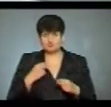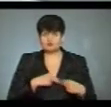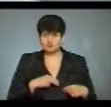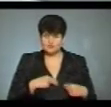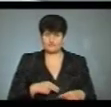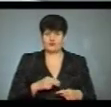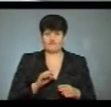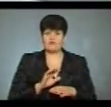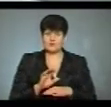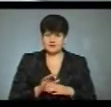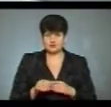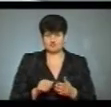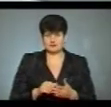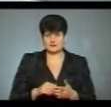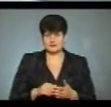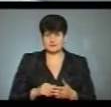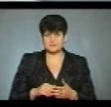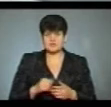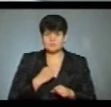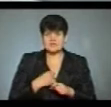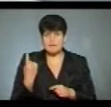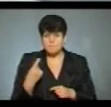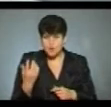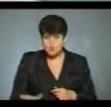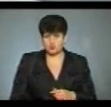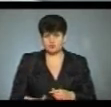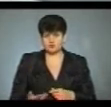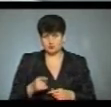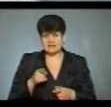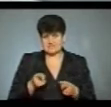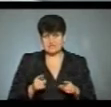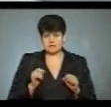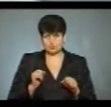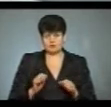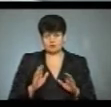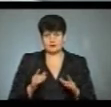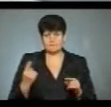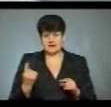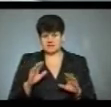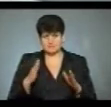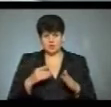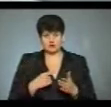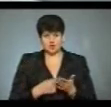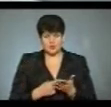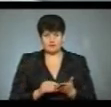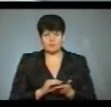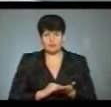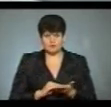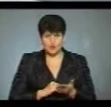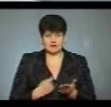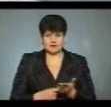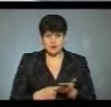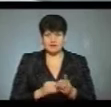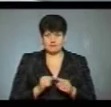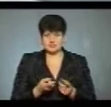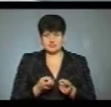технологічну дисципліну, здійснити прогул. Тоді дійсно може бути перший випадок догана, повторна догана може тягнути